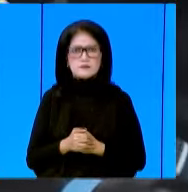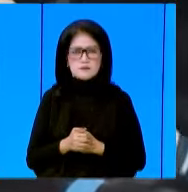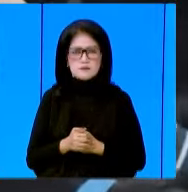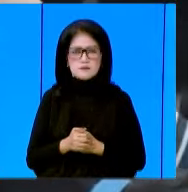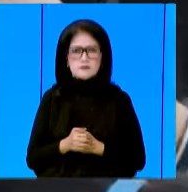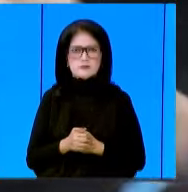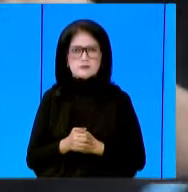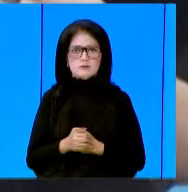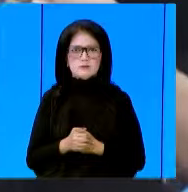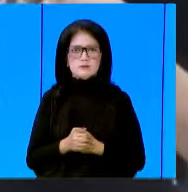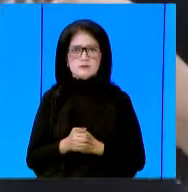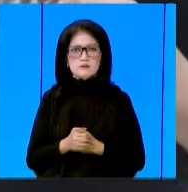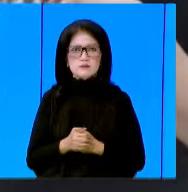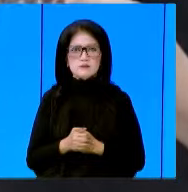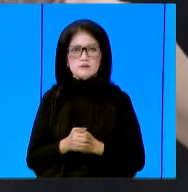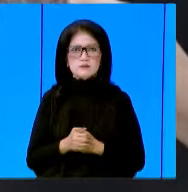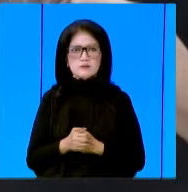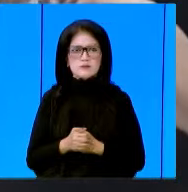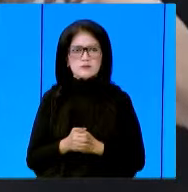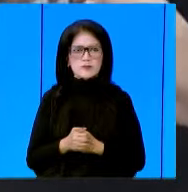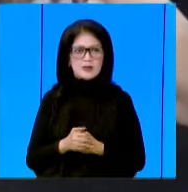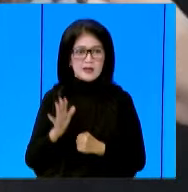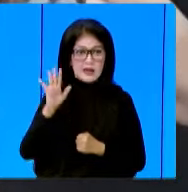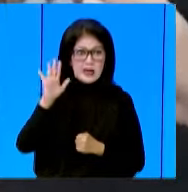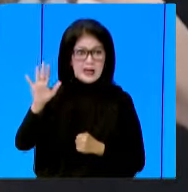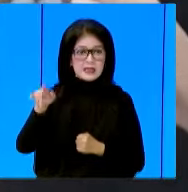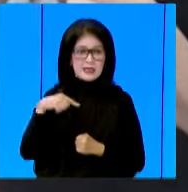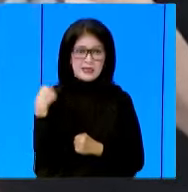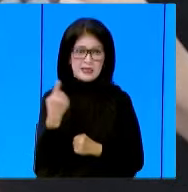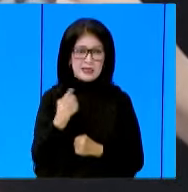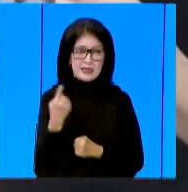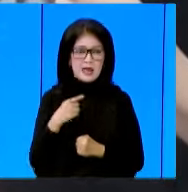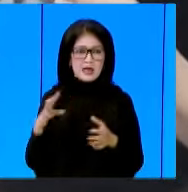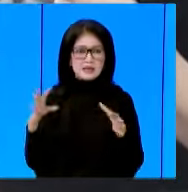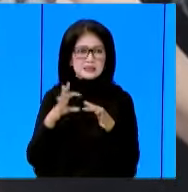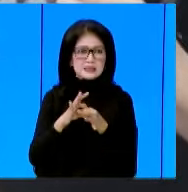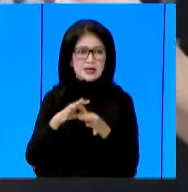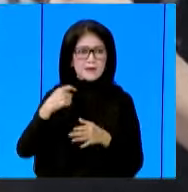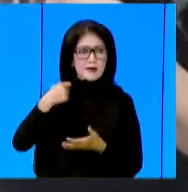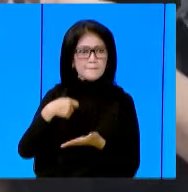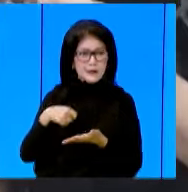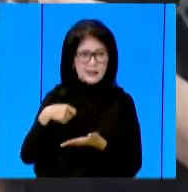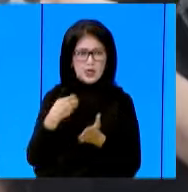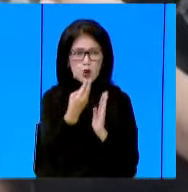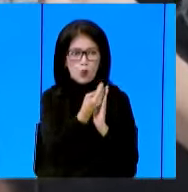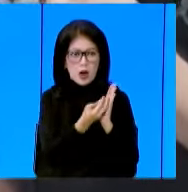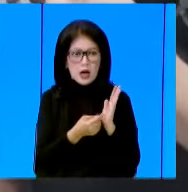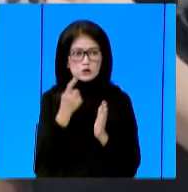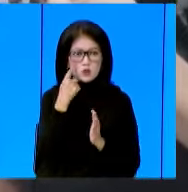undang-undangnya. Kemudian kami dengan Bu Menteri Keuangan agar dipupuk dulu kredibilitasnya. Ini